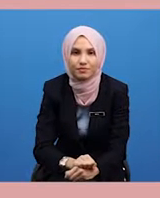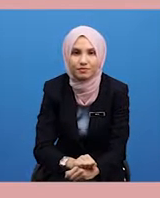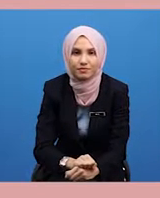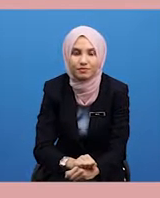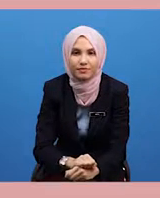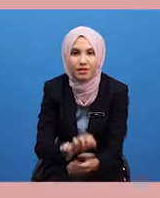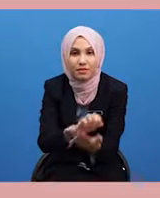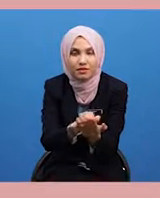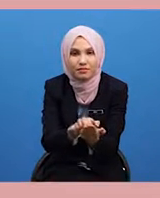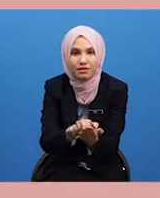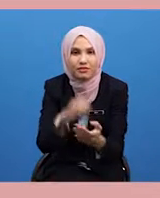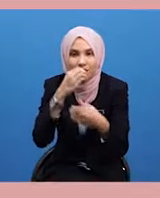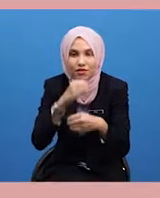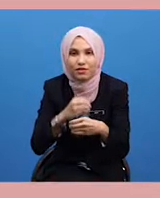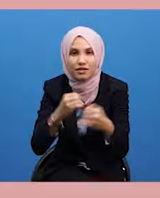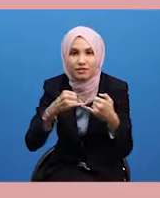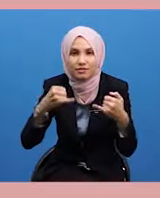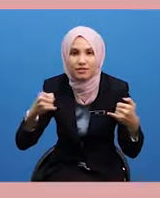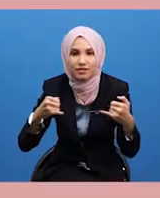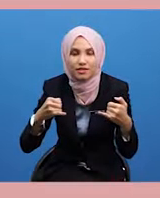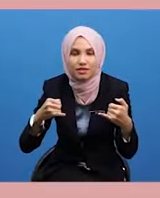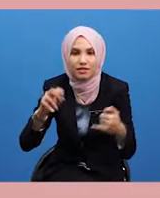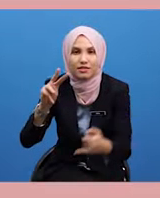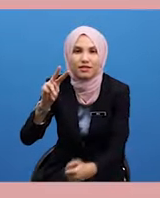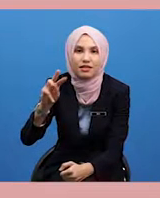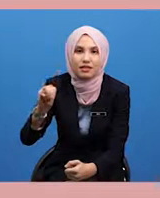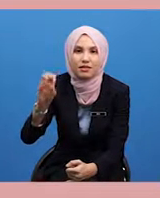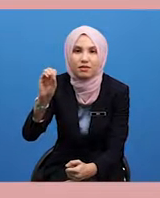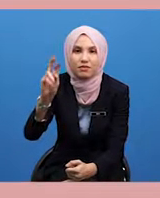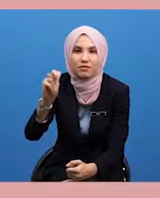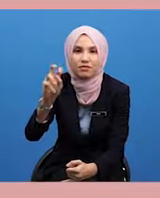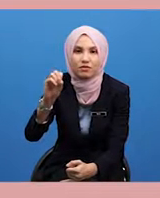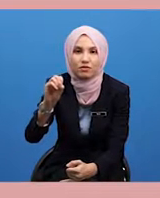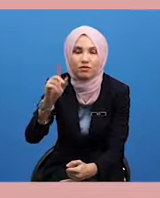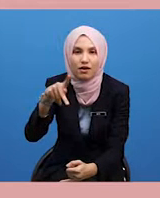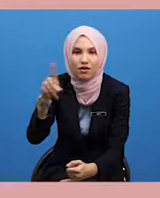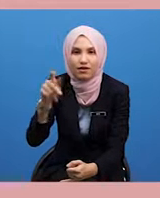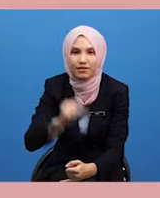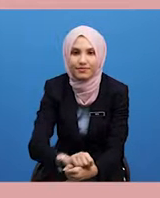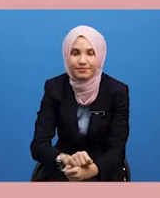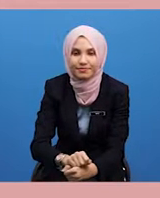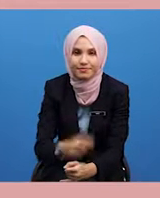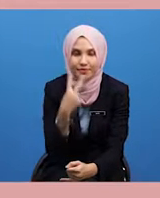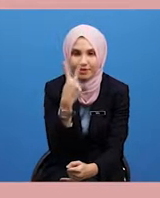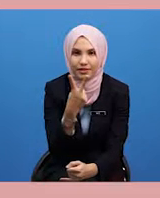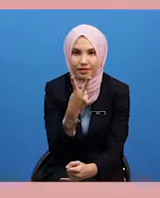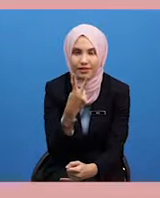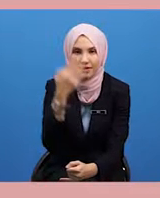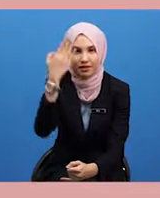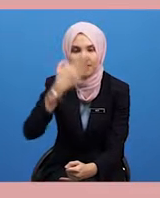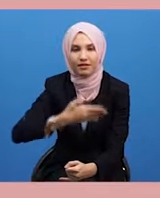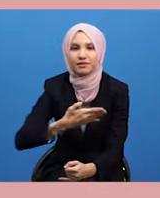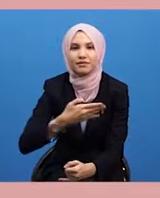jagung ialah biji benih jenis monokotiledon. Mari perhatikan pandangan hadapan